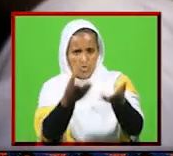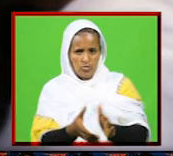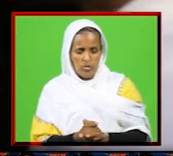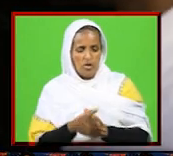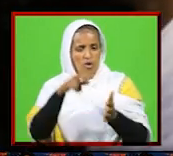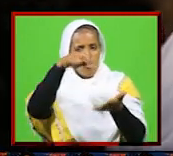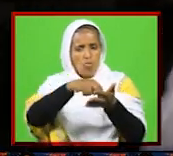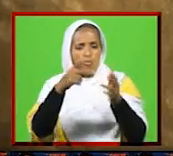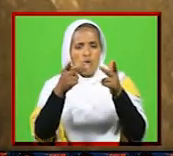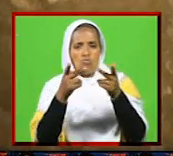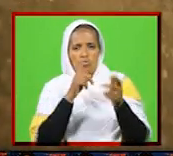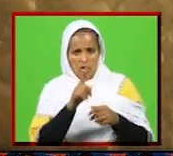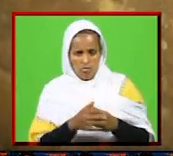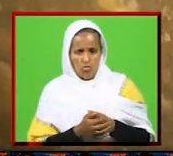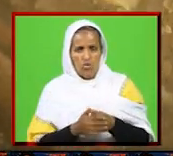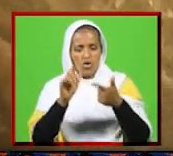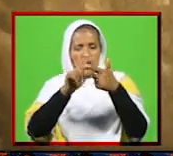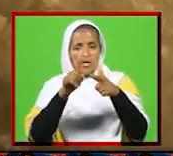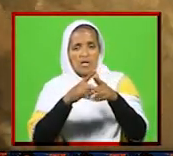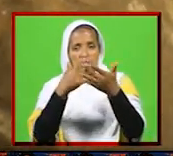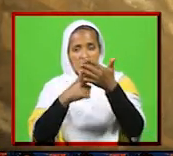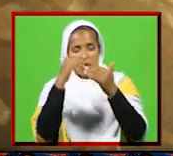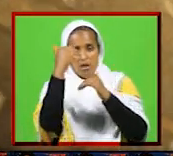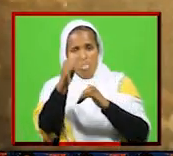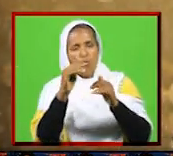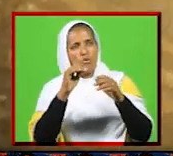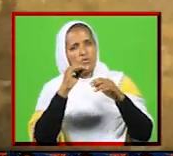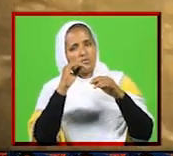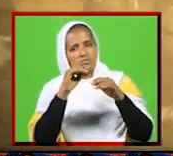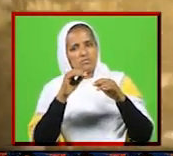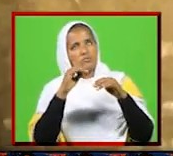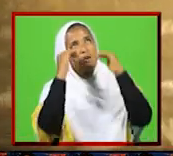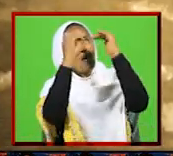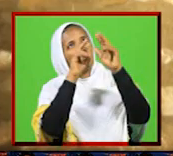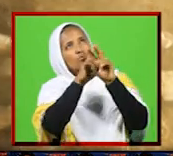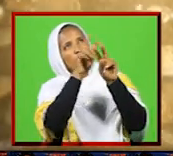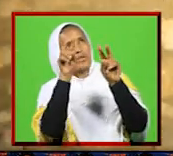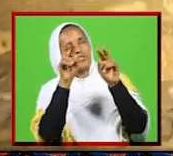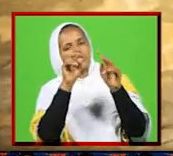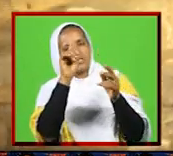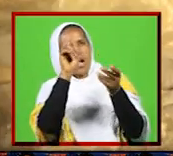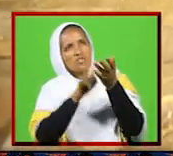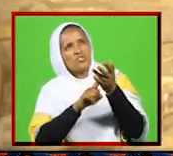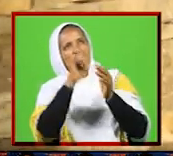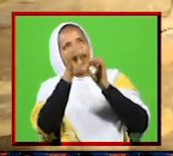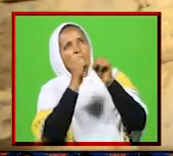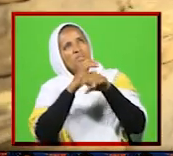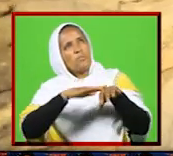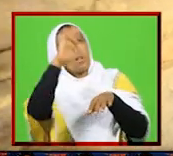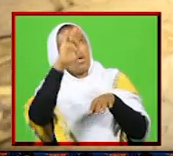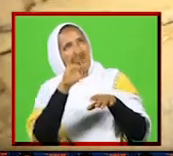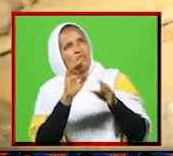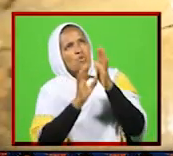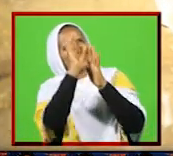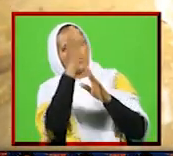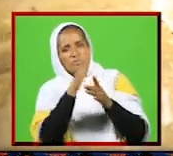የሚያገለግሉበት የመቆሚያ ቦታ ነው። እንግዲህ ያው ጣራው ተመልከቱ እንግዲህ ከሺ ዓመታት በላይ ያስቆጠረ